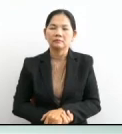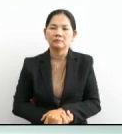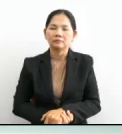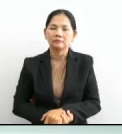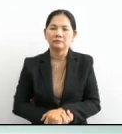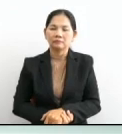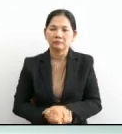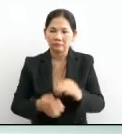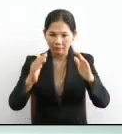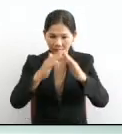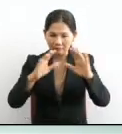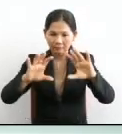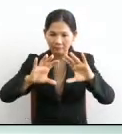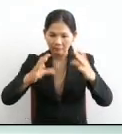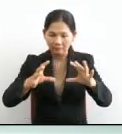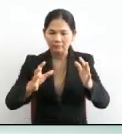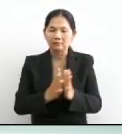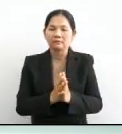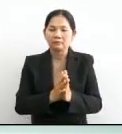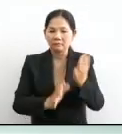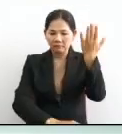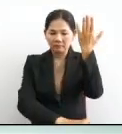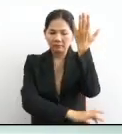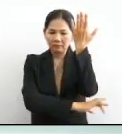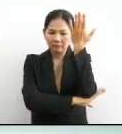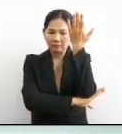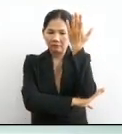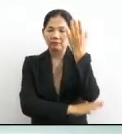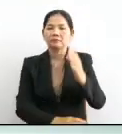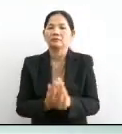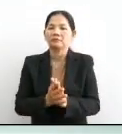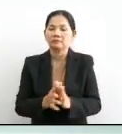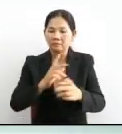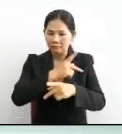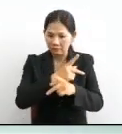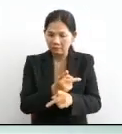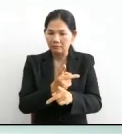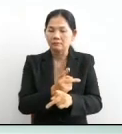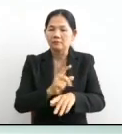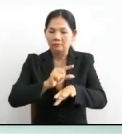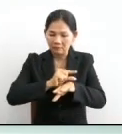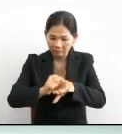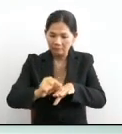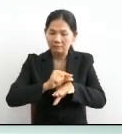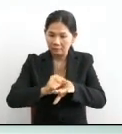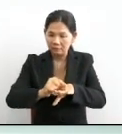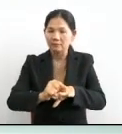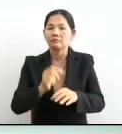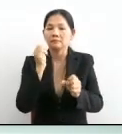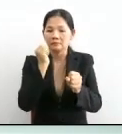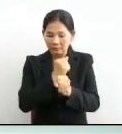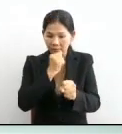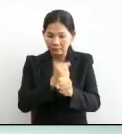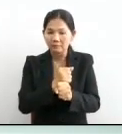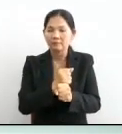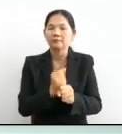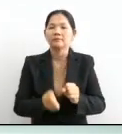chà con nông rung chá kì dốt mướm đầm lồng mí từ cái chân này thua chìa chị ấy đó con chà